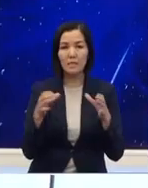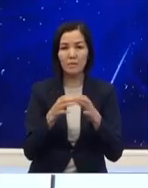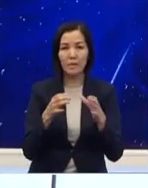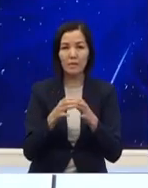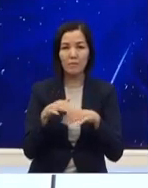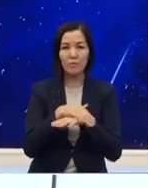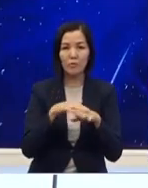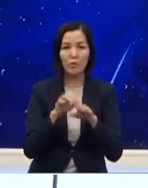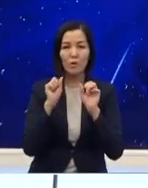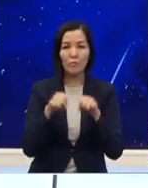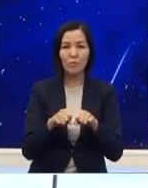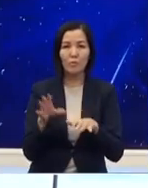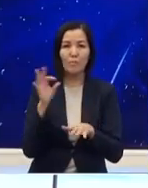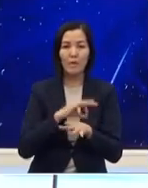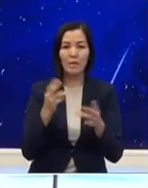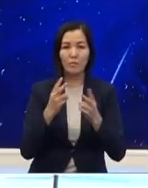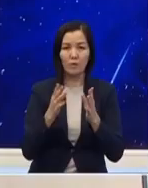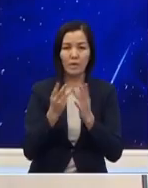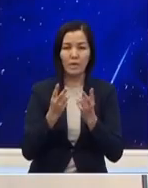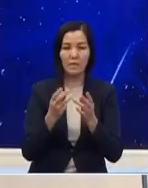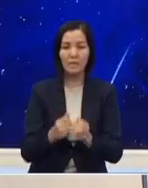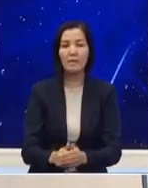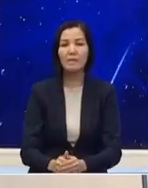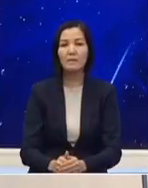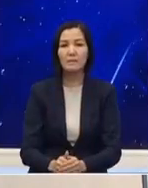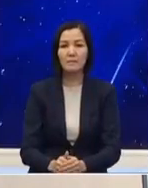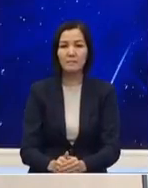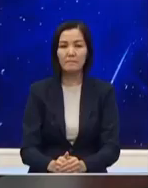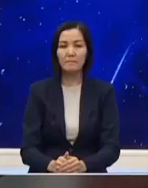мамандары тұрғындарды осы мүмкіндікті пайдаланып қалса дейді.